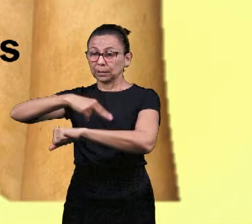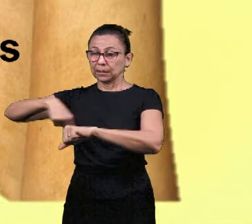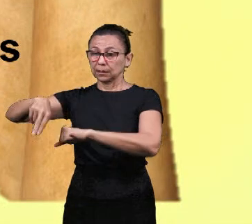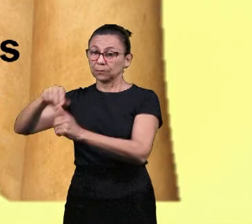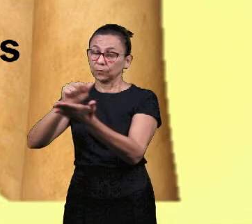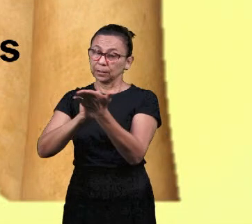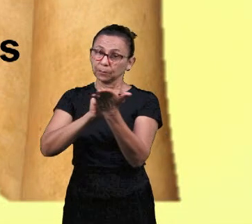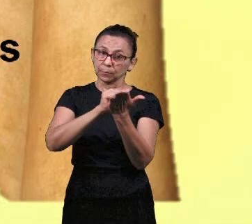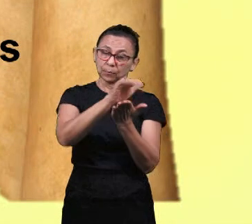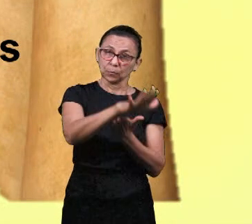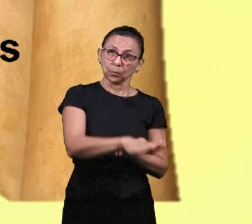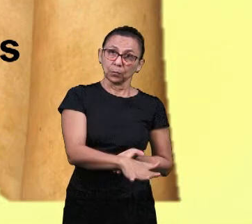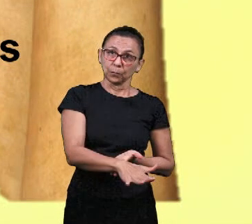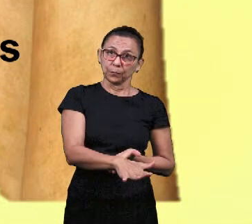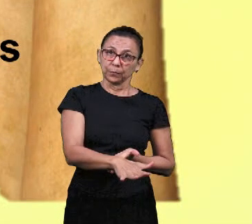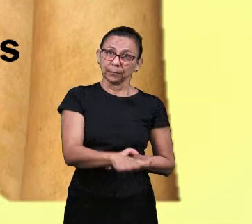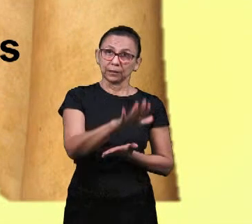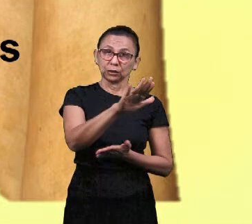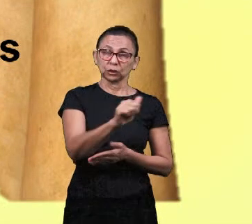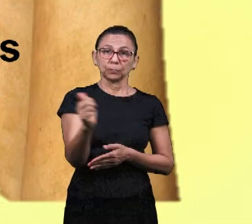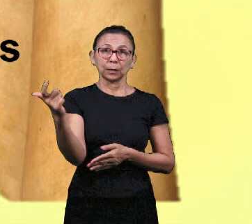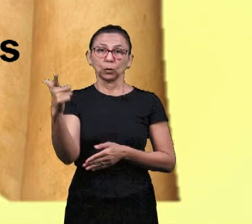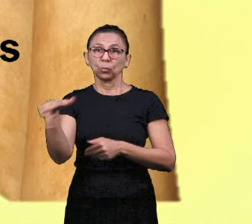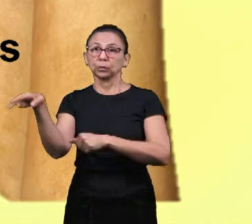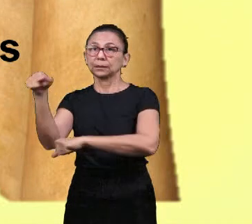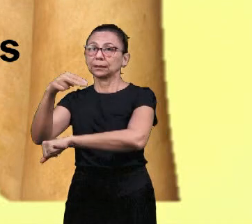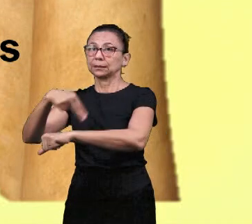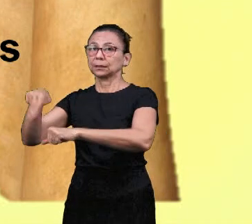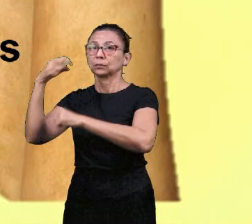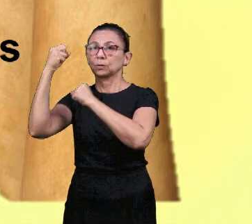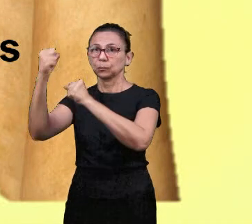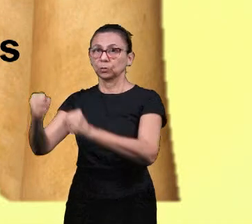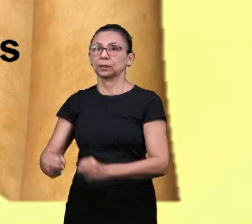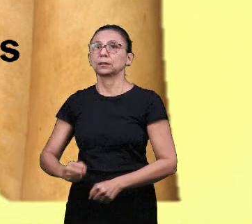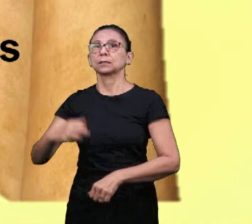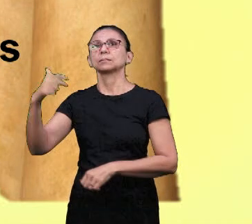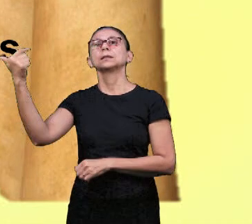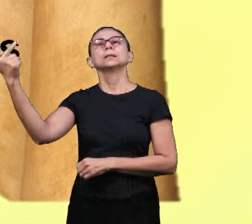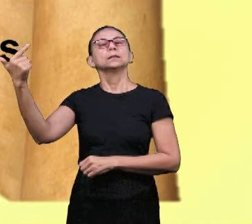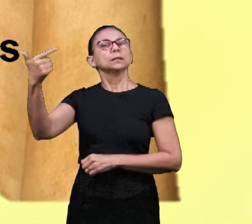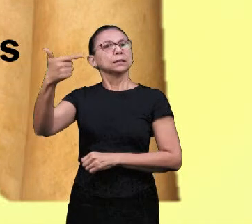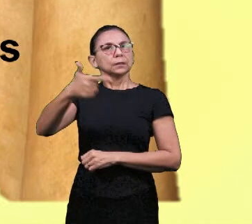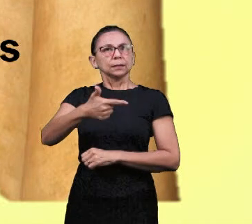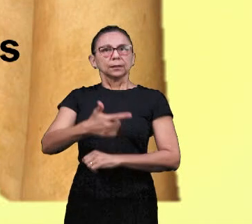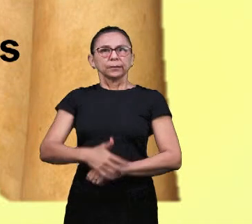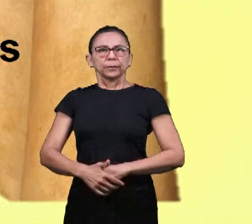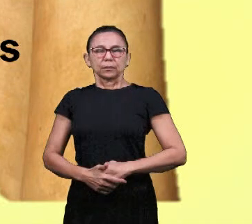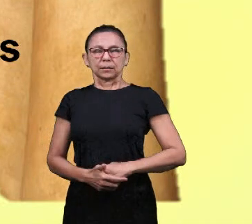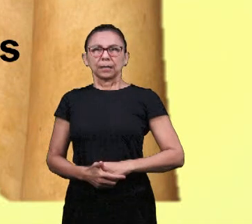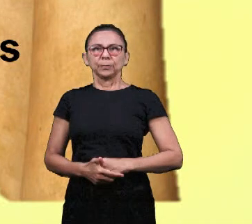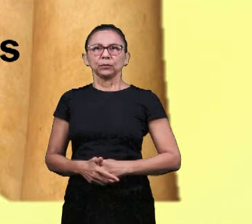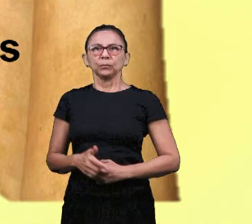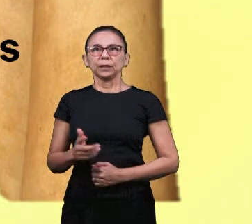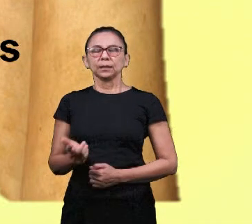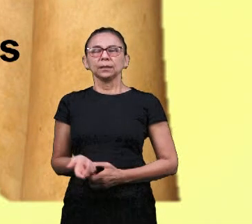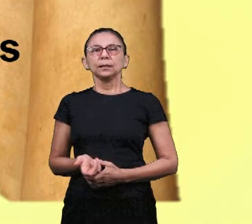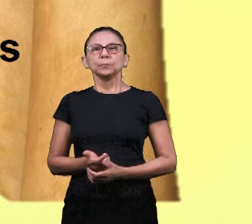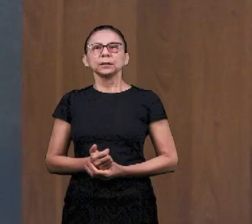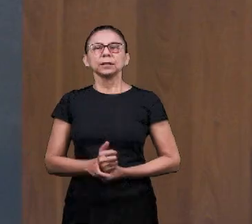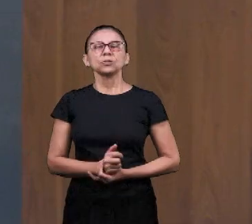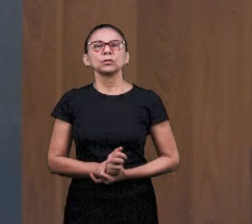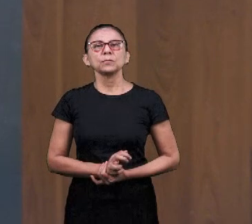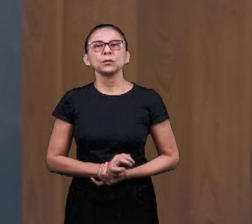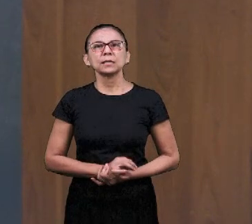avoir des nations plus grandes et plus puissantes que vous. Donc, s'ils gardaient la parole du Seigneur